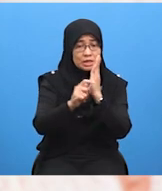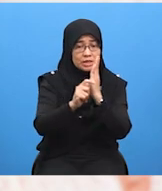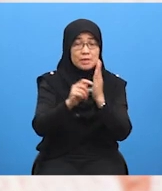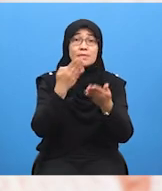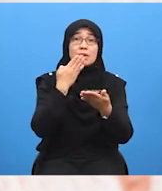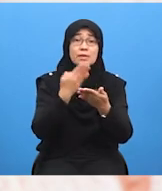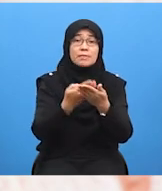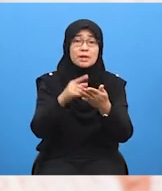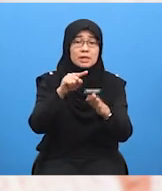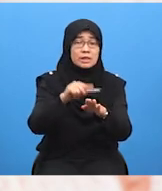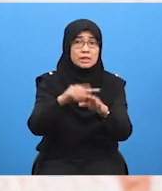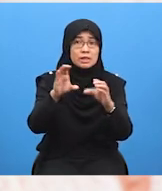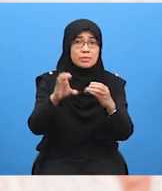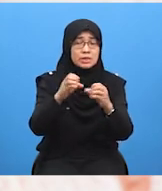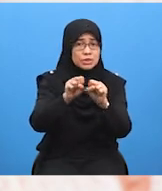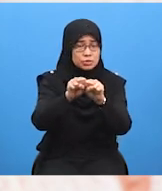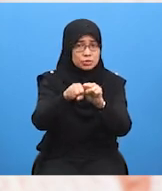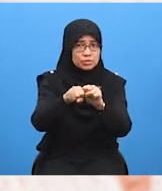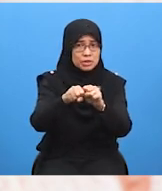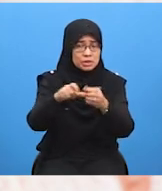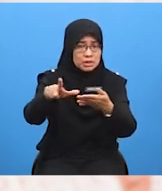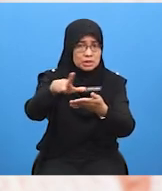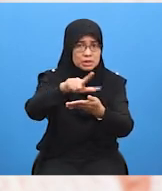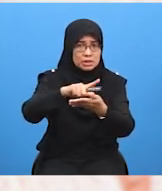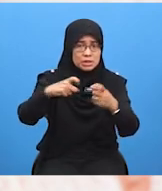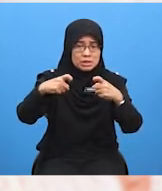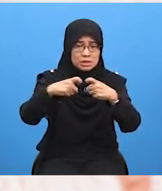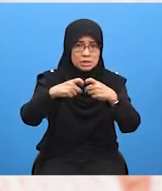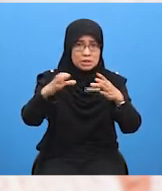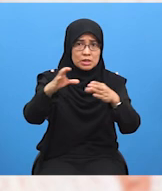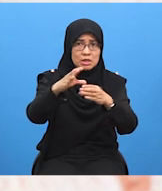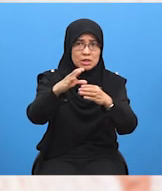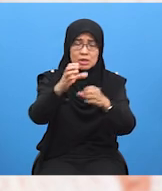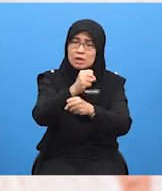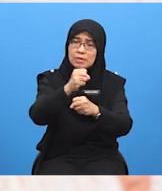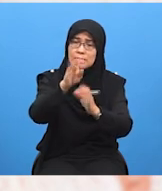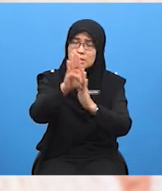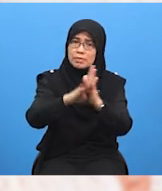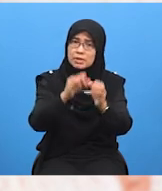Penambahbaikan dilakukan supaya litar elektronik dapat berfungsi dengan lebih baik.